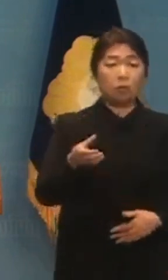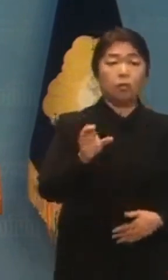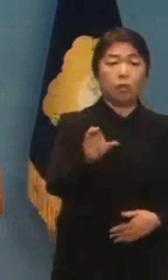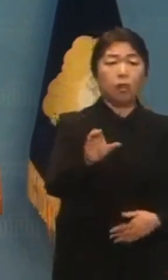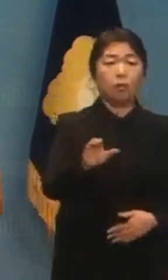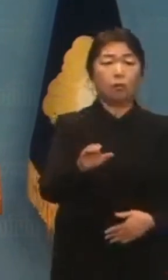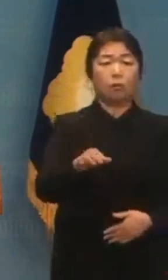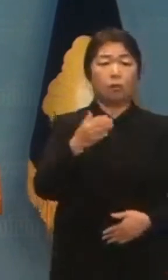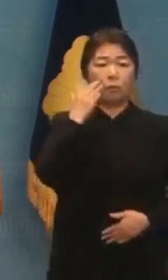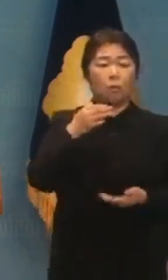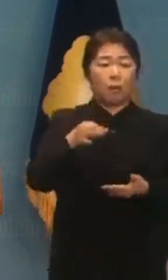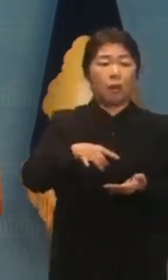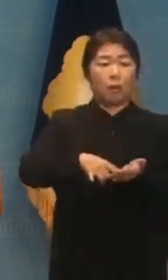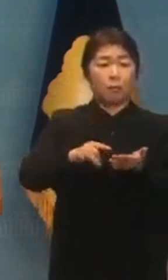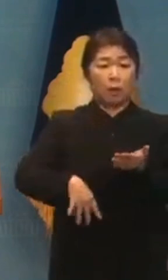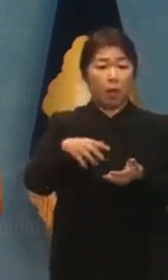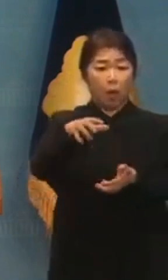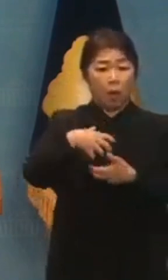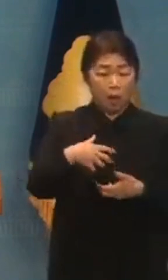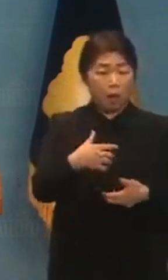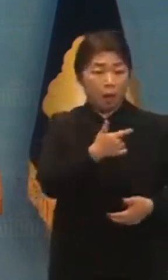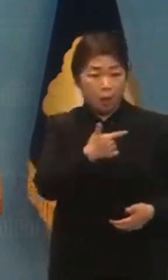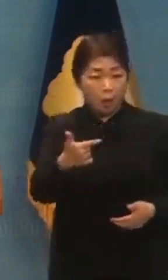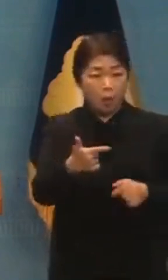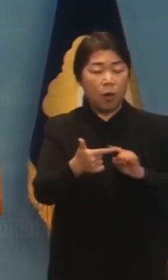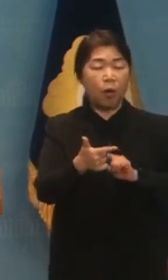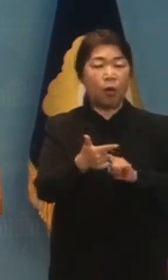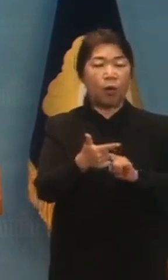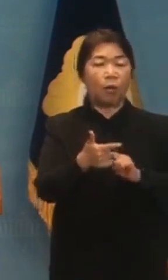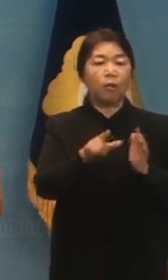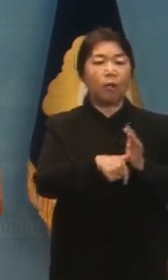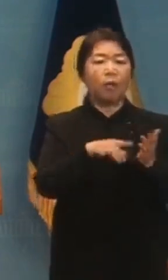윤 정부는 대주주 기준도 축소해버렸습니다.